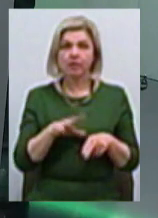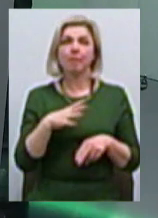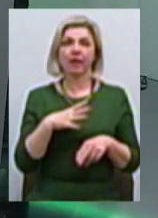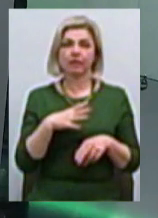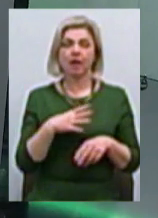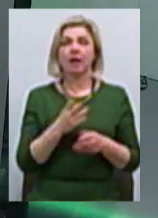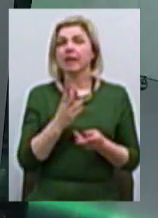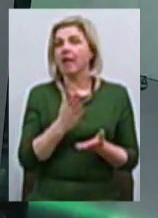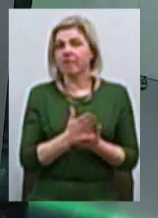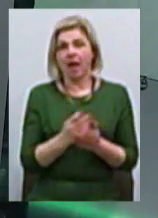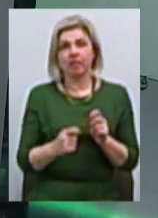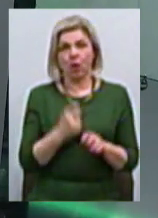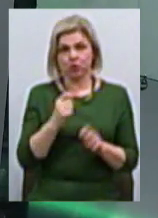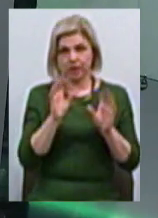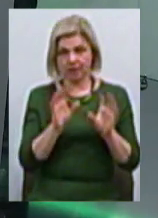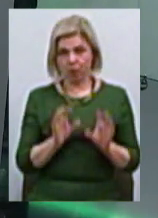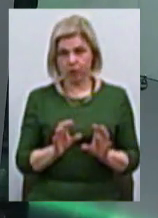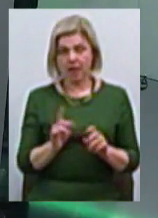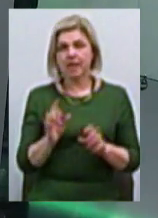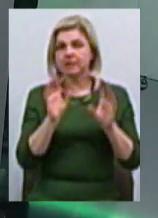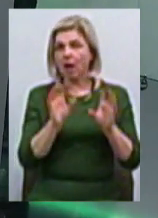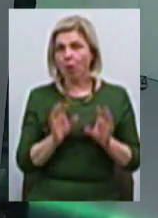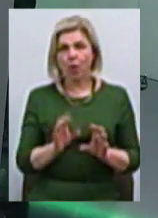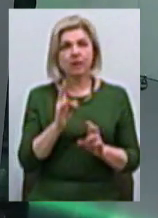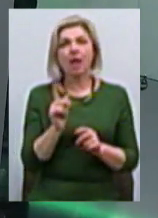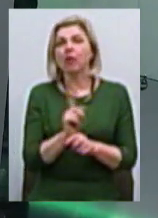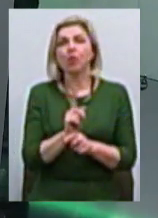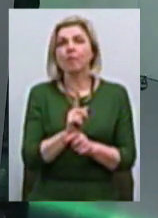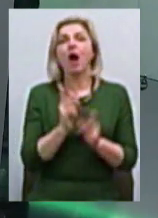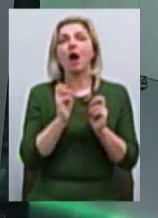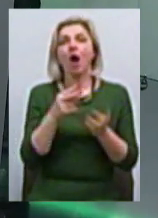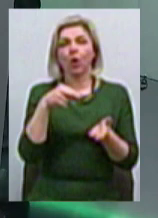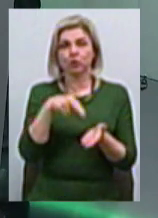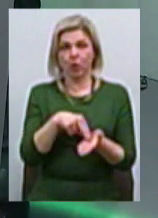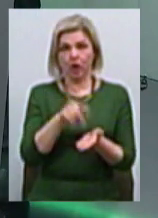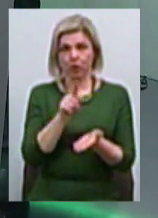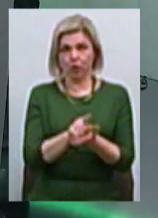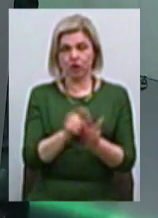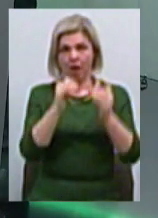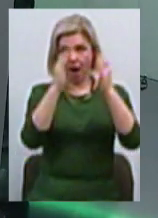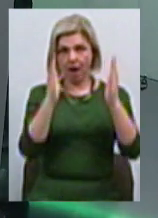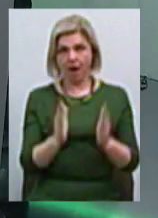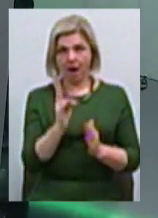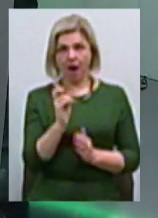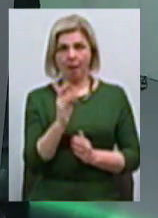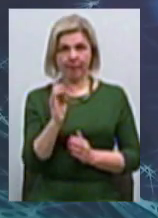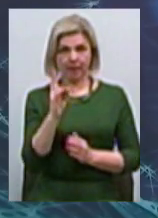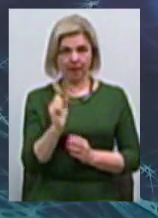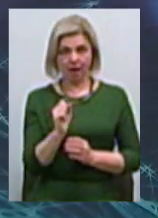Это не является нарушением закона, потому что закон не регламентирует, как должна стоять кабинка, да. Но это создает опасность определенную,